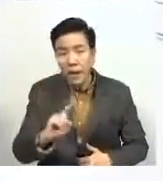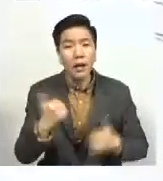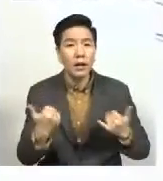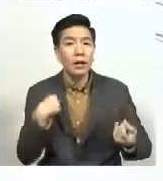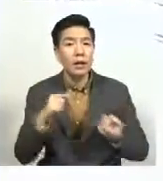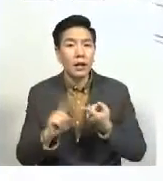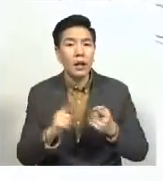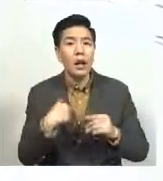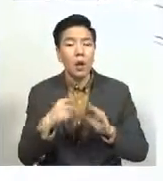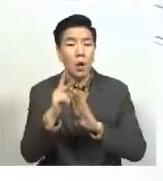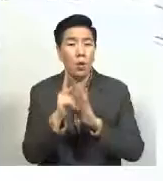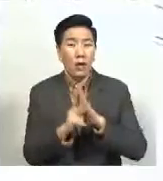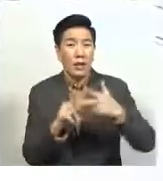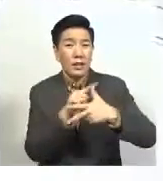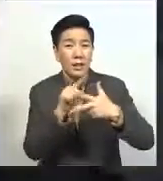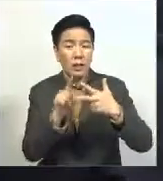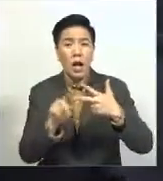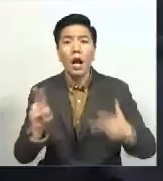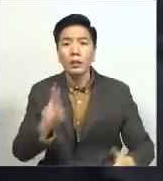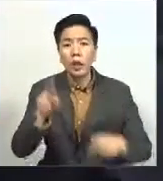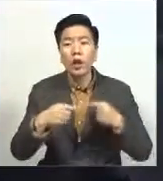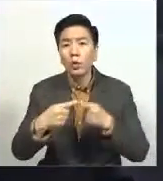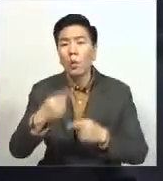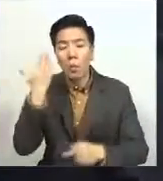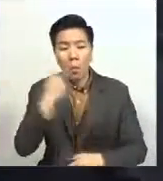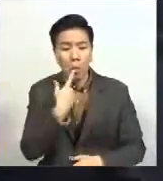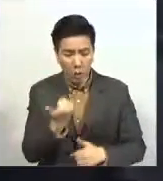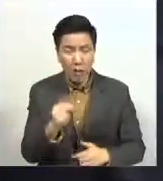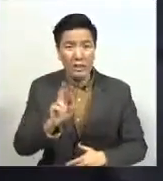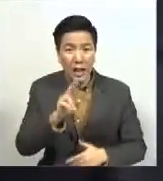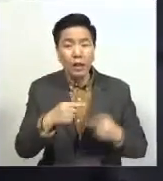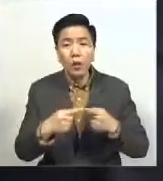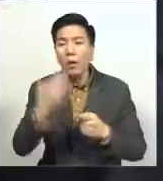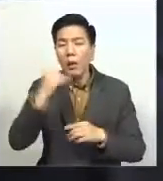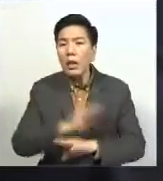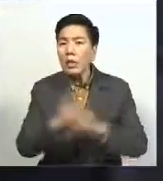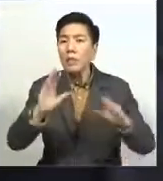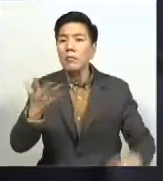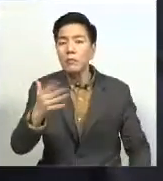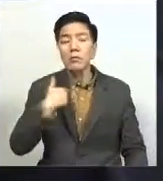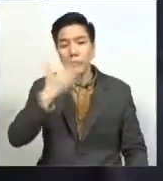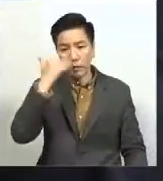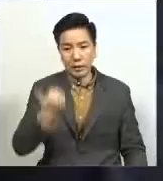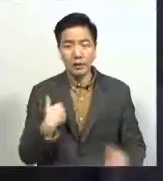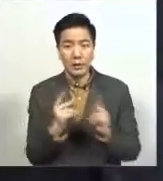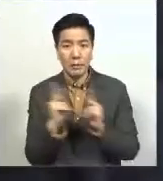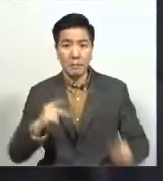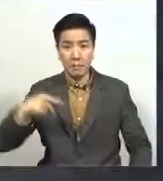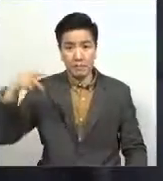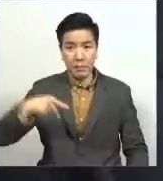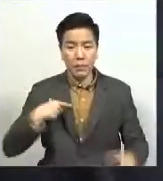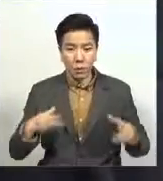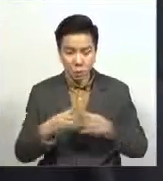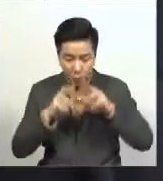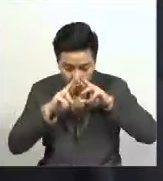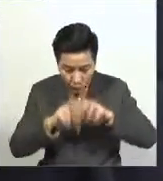ใดถึงยังไม่ยกเลิกการใช้สารเคมีอย่างที่บอกไปเมื่อสักครู่นี้นะคะโดยการประชุมคณะกรรมการวิสามัญพิจารณาศึก